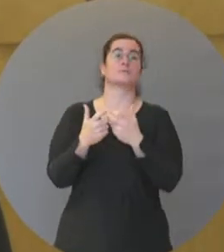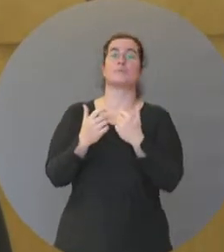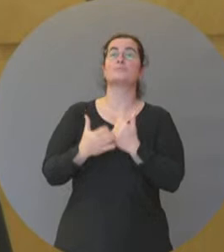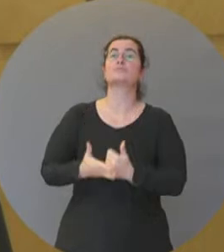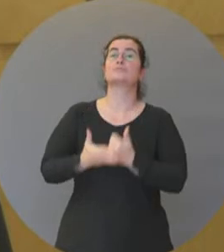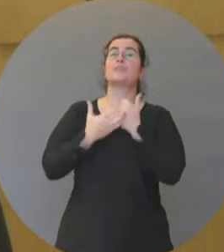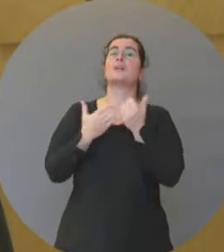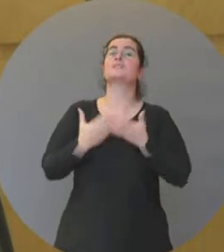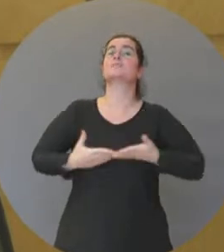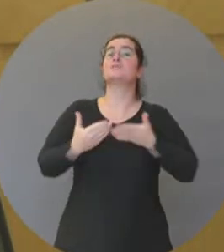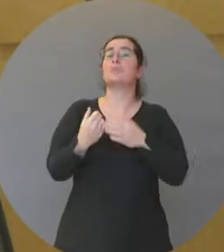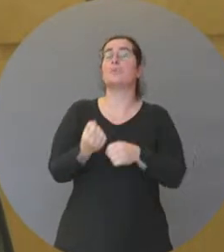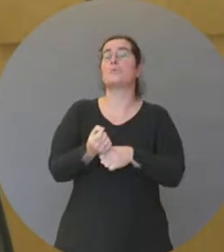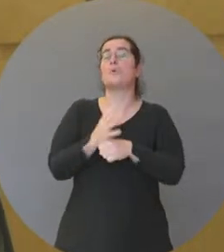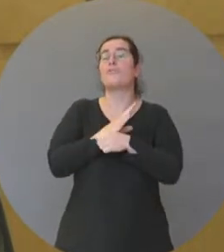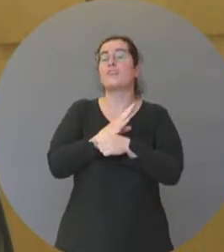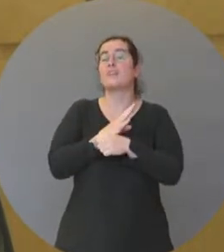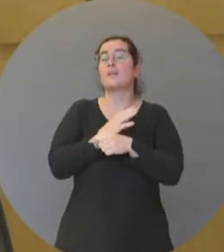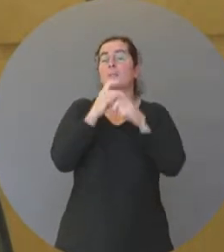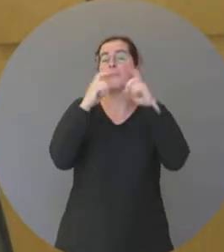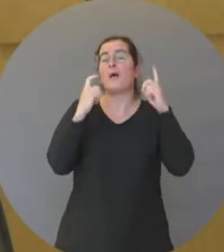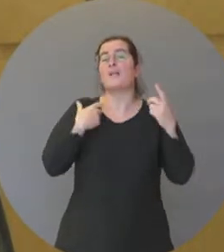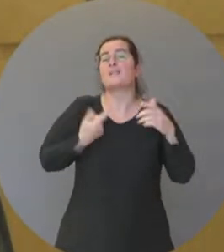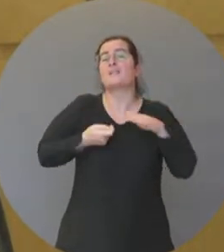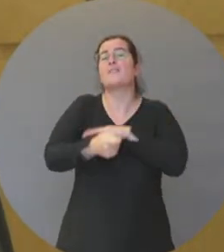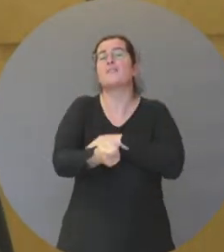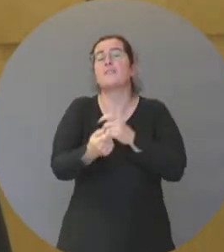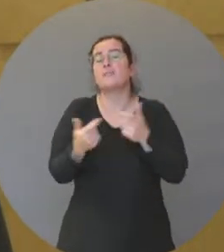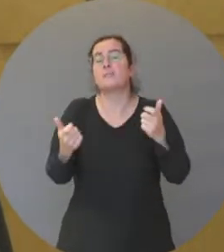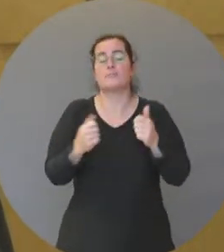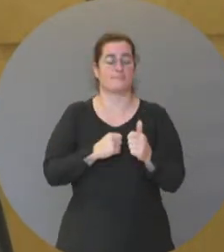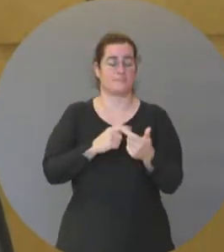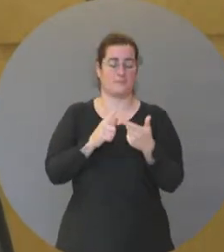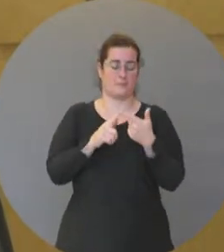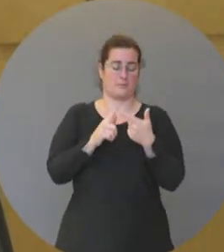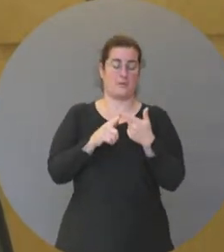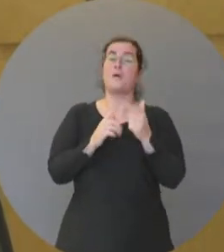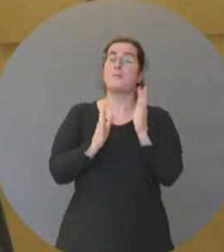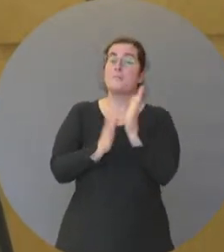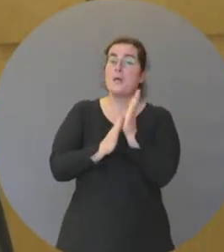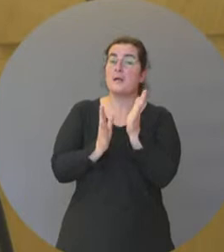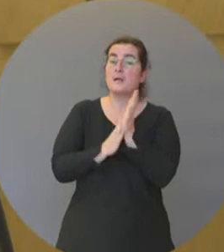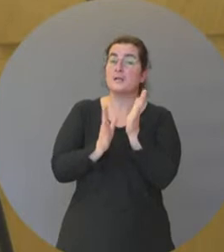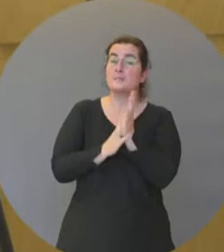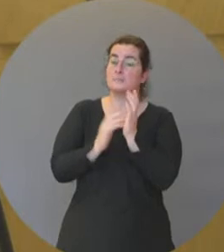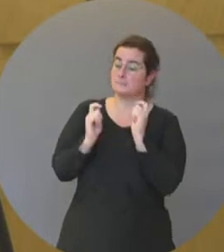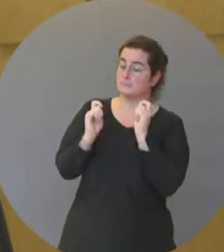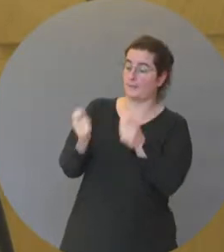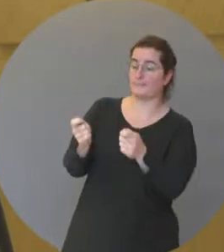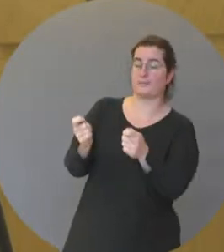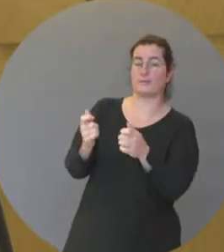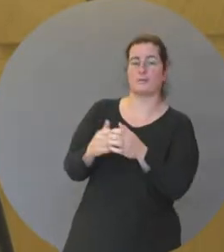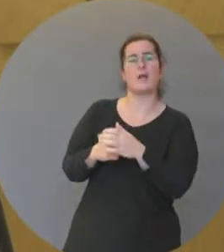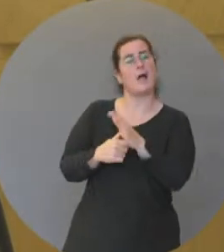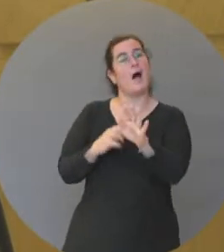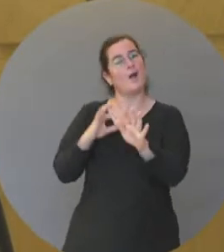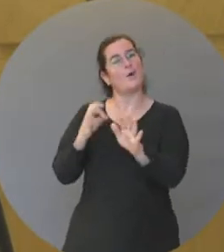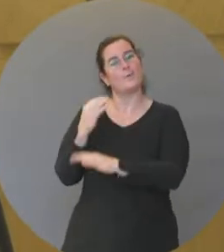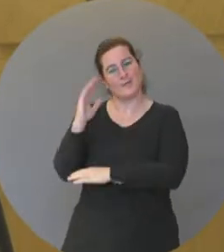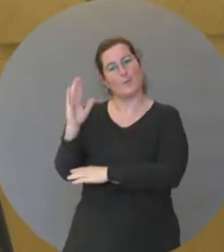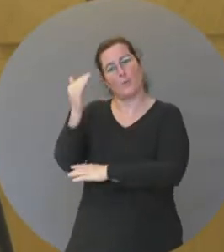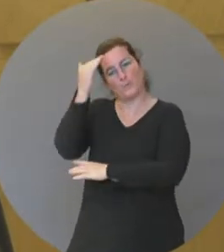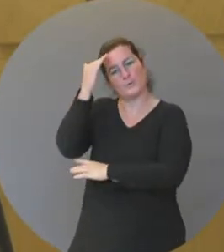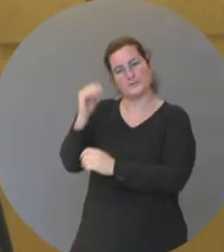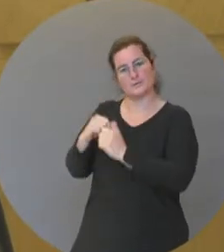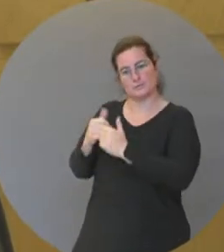période de covid soit de prime qui sont certes des éléments de reconnaissance par rapport à